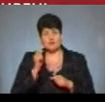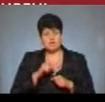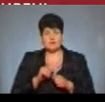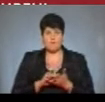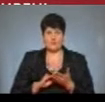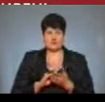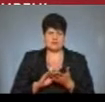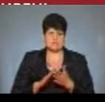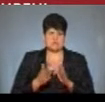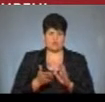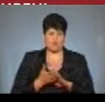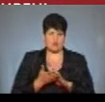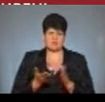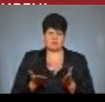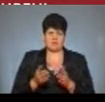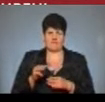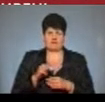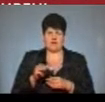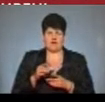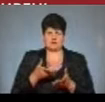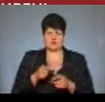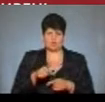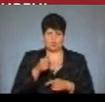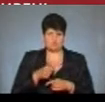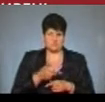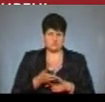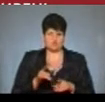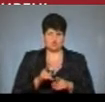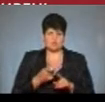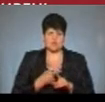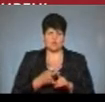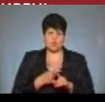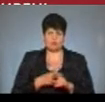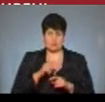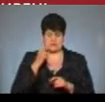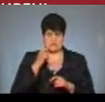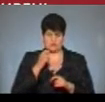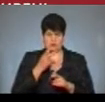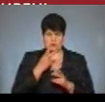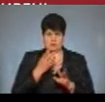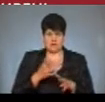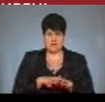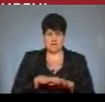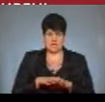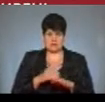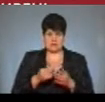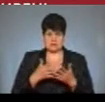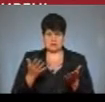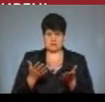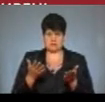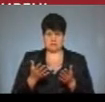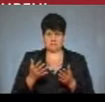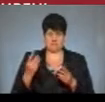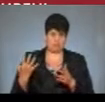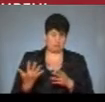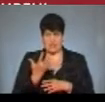року повторитися така ж ситуація, як в травні, як цього місяця, що з картоплею та цибулею, коли ми бачили на ринку ціни, які в